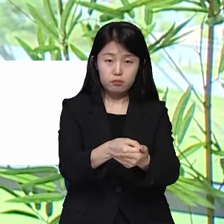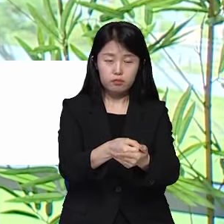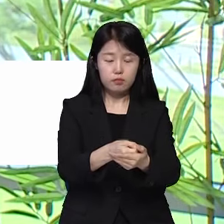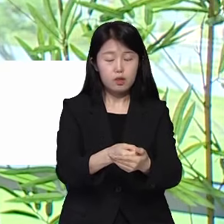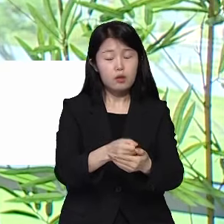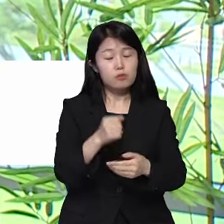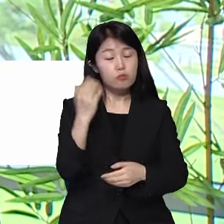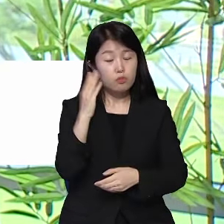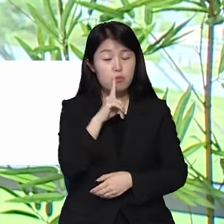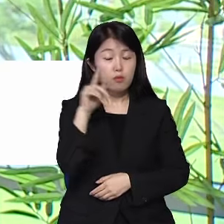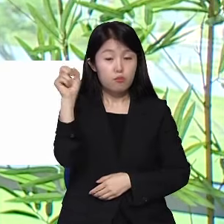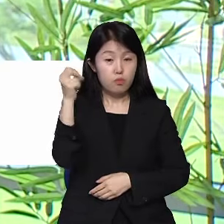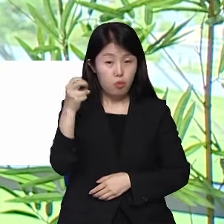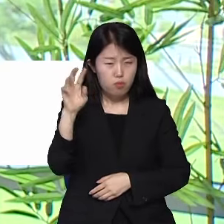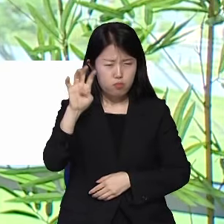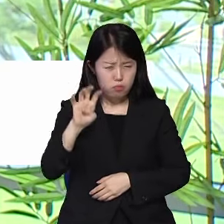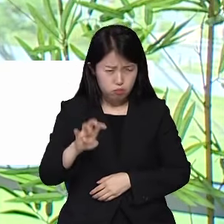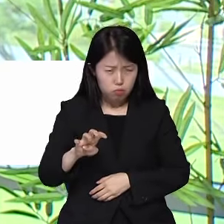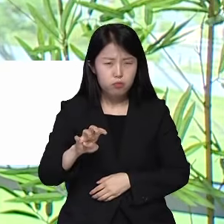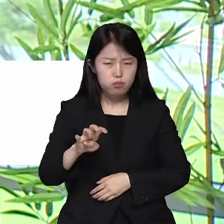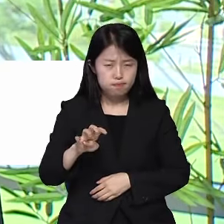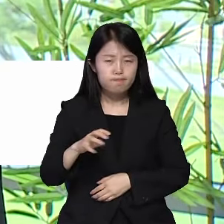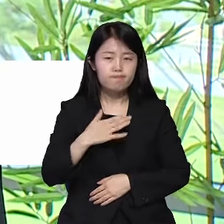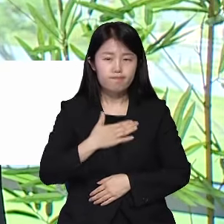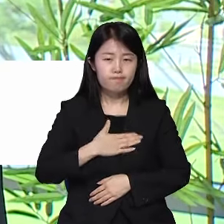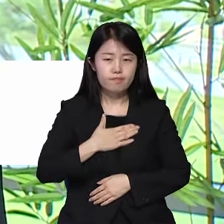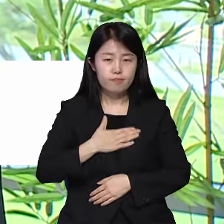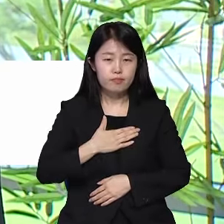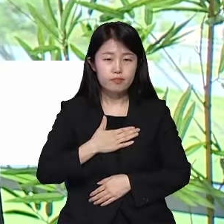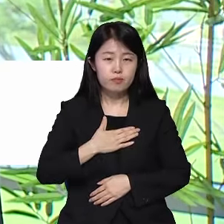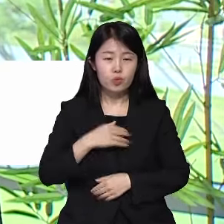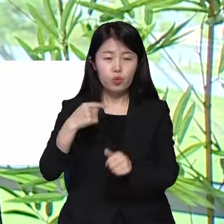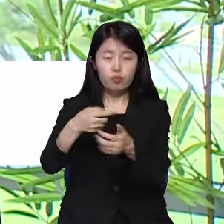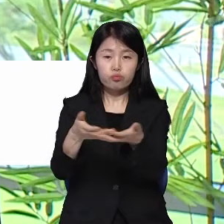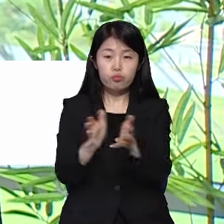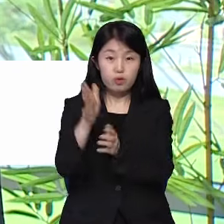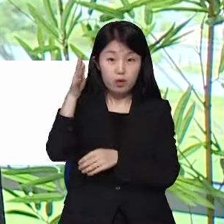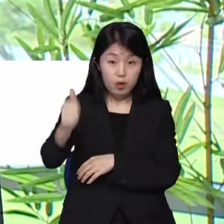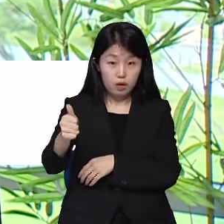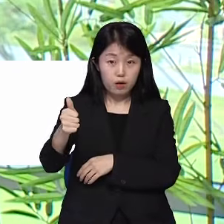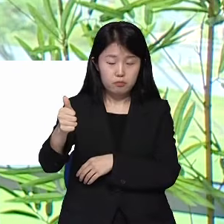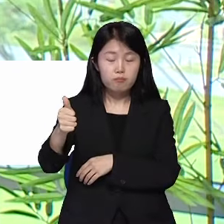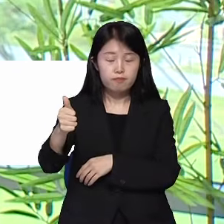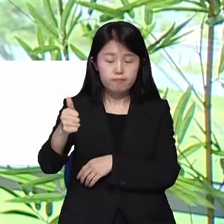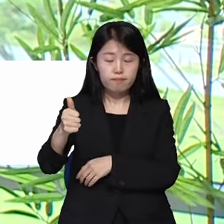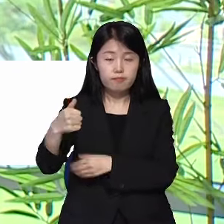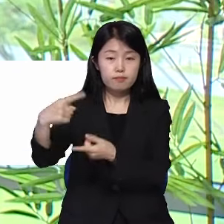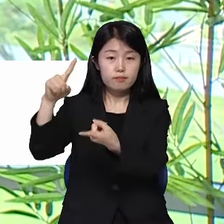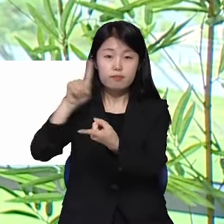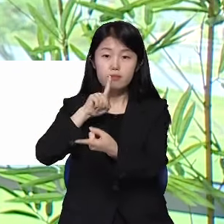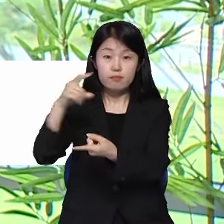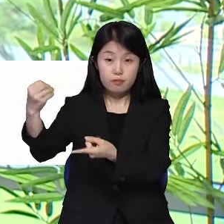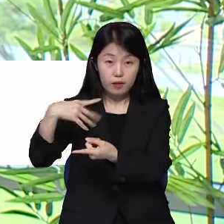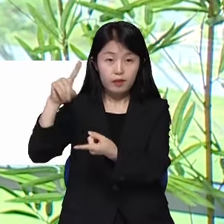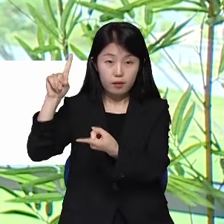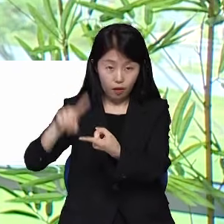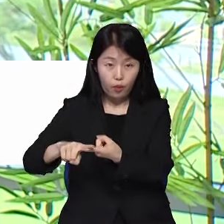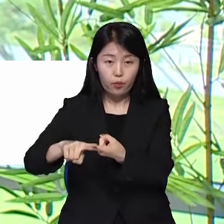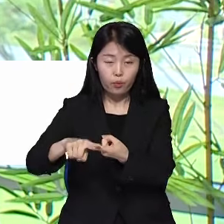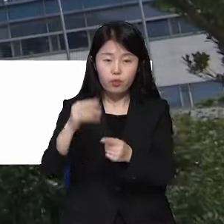반복적으로 을하고 있기 때문에 그 주무장관의 요청에 따라서 전남도 공모에